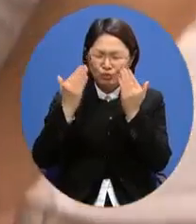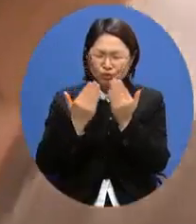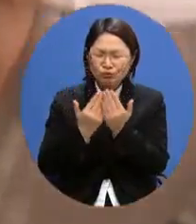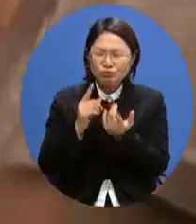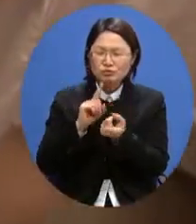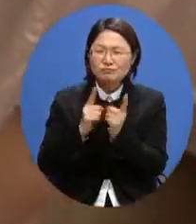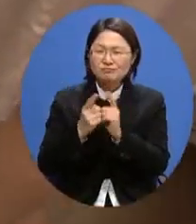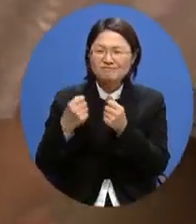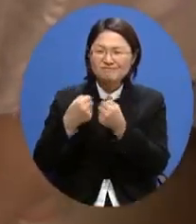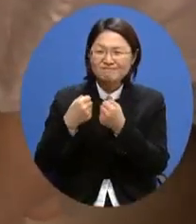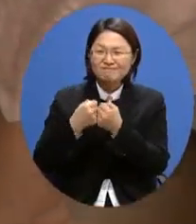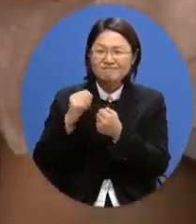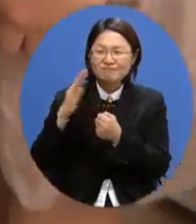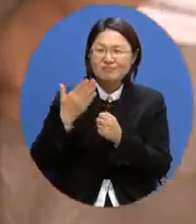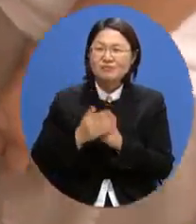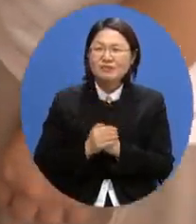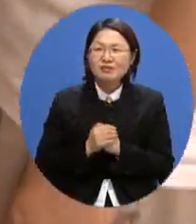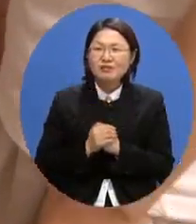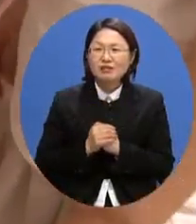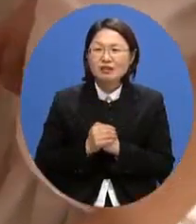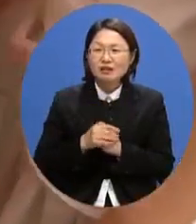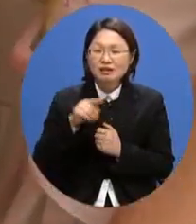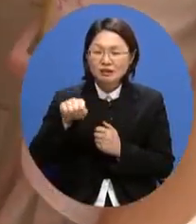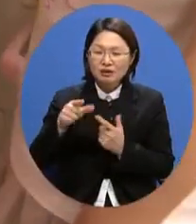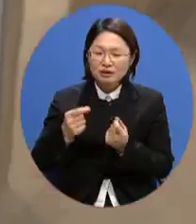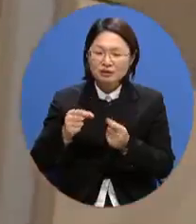이거 옷도 좀 바닥에 이렇게 놓지 말라고.